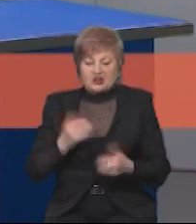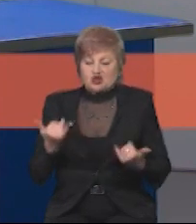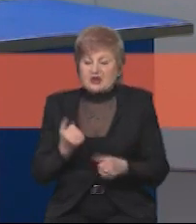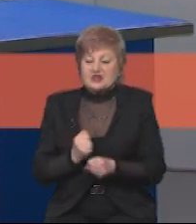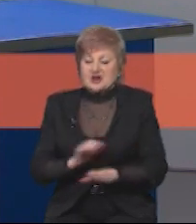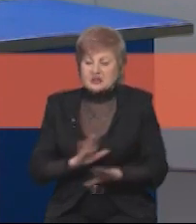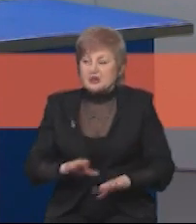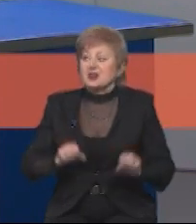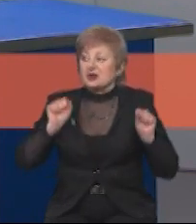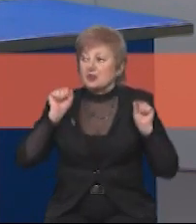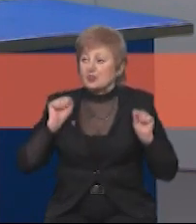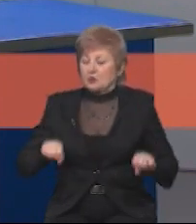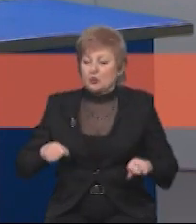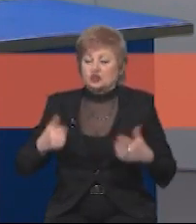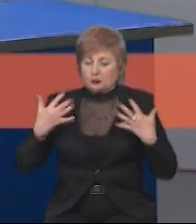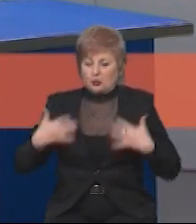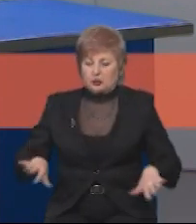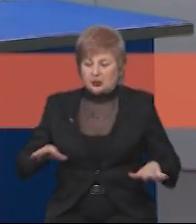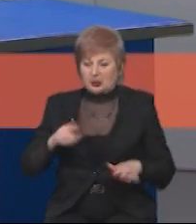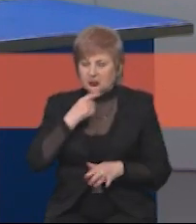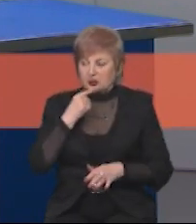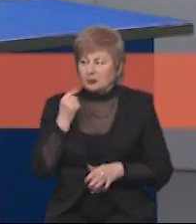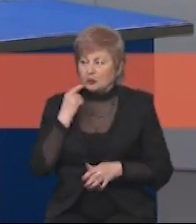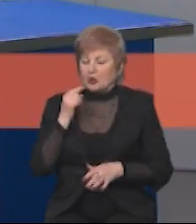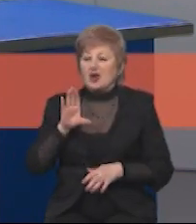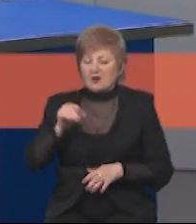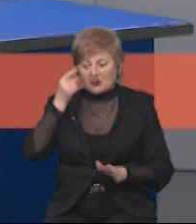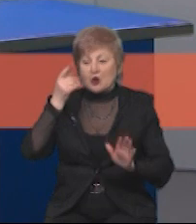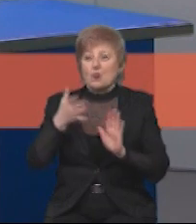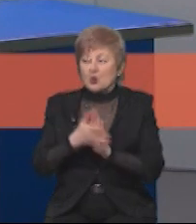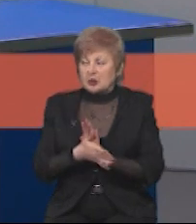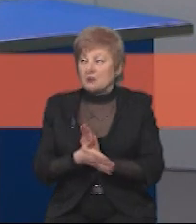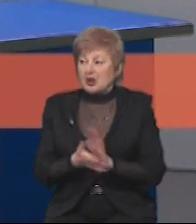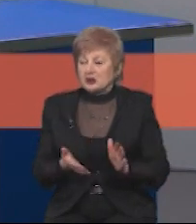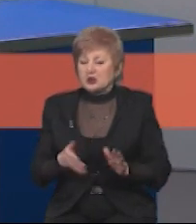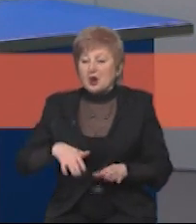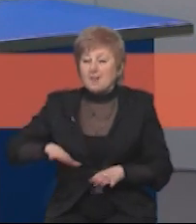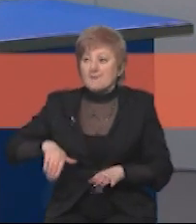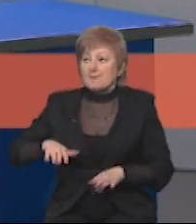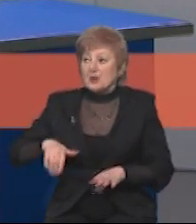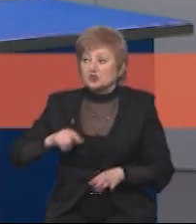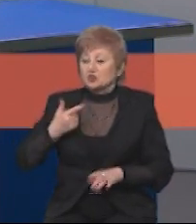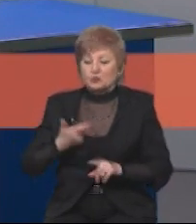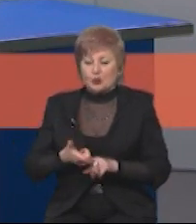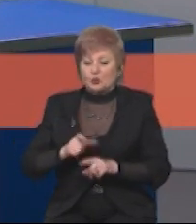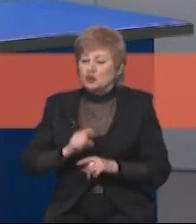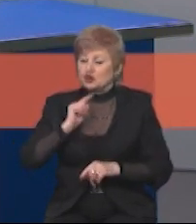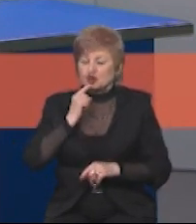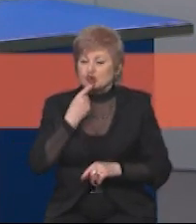мы можем угробить целую отрасль. А вы понимаете, восстановить ее потом будет очень